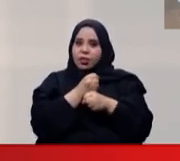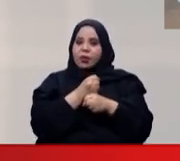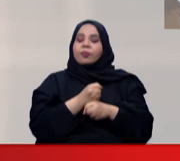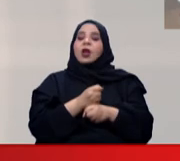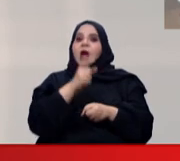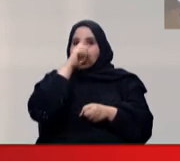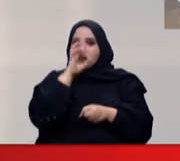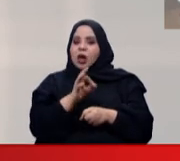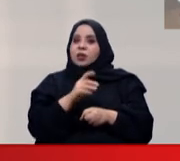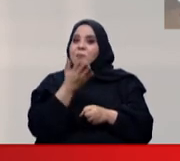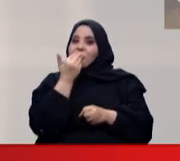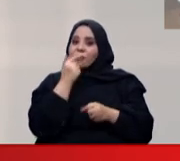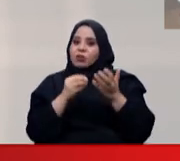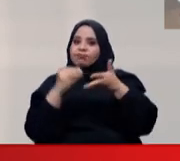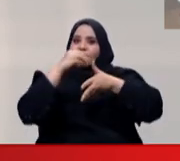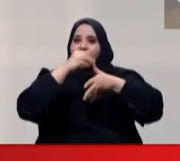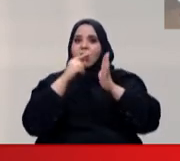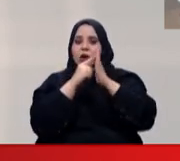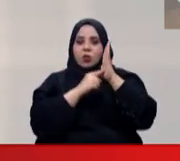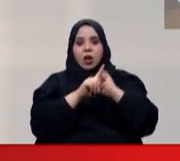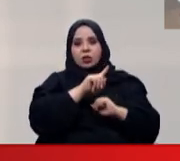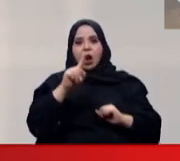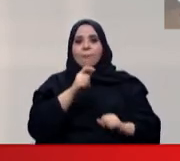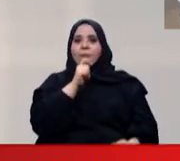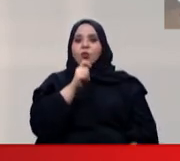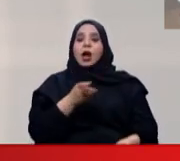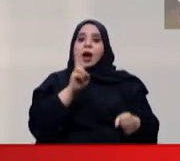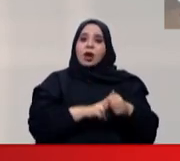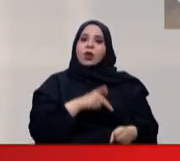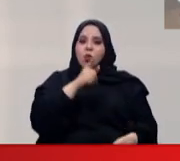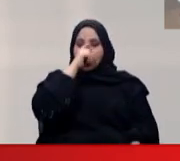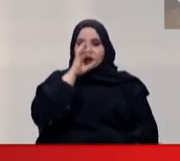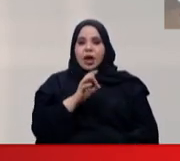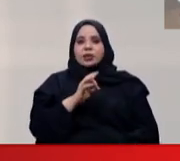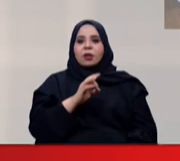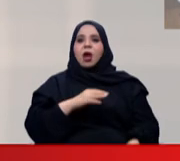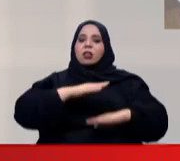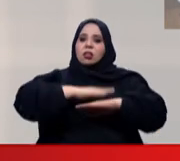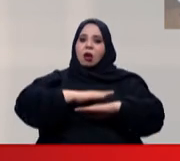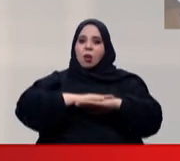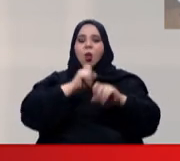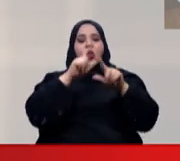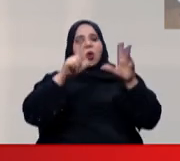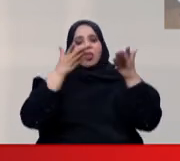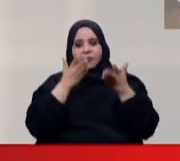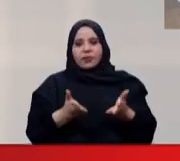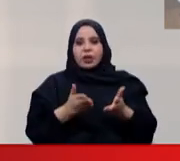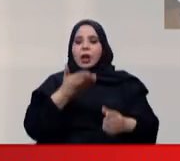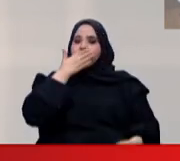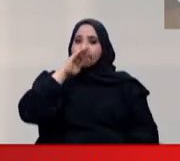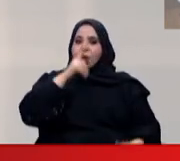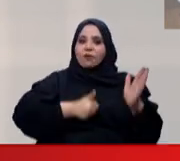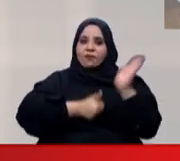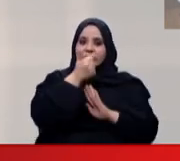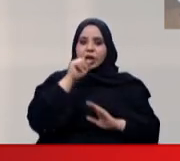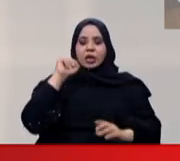وألا يتم استغلالها لتجاوز القانون أو الخروج عن الأعراف والتقاليد، وهما كان واضحا في توفير جميع الظروف